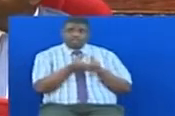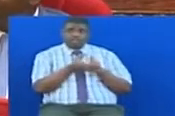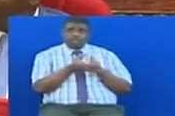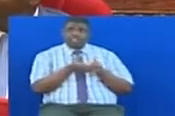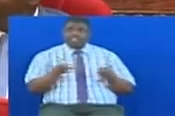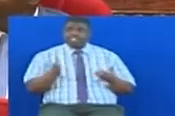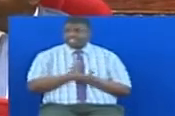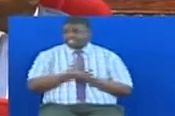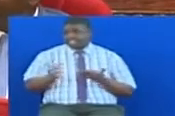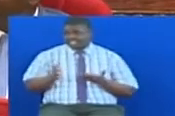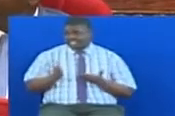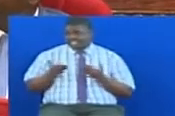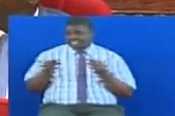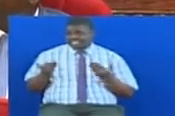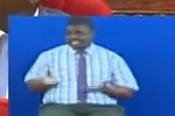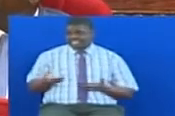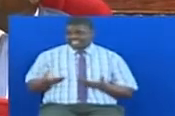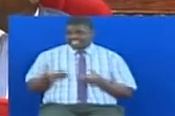sasa hivi